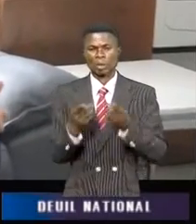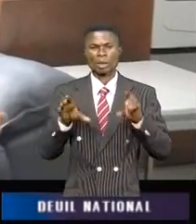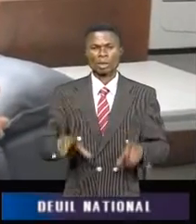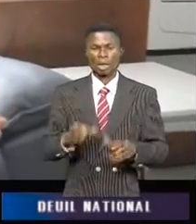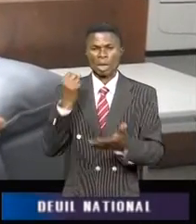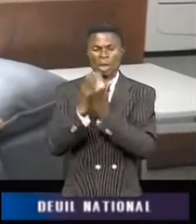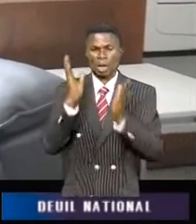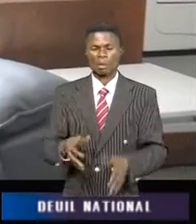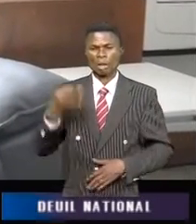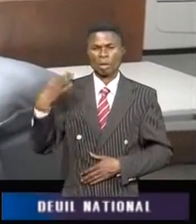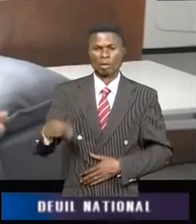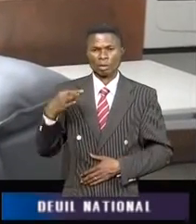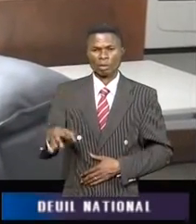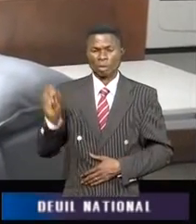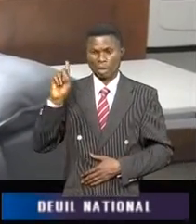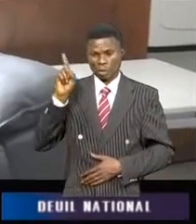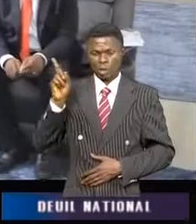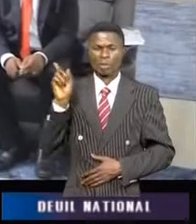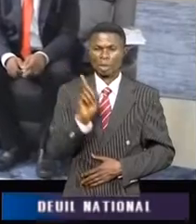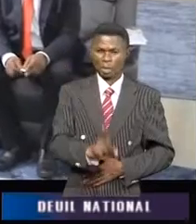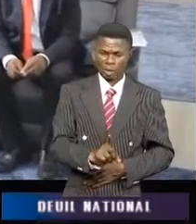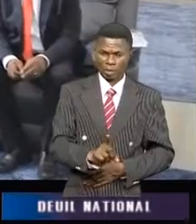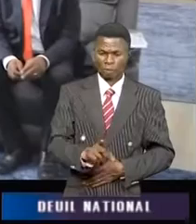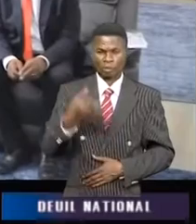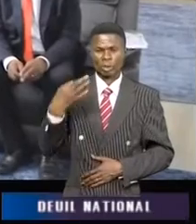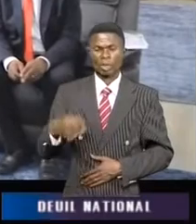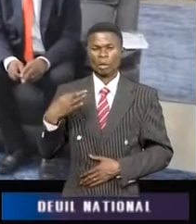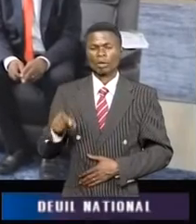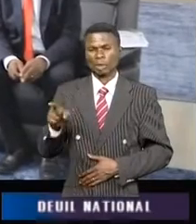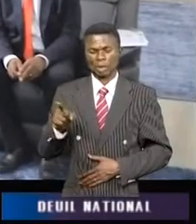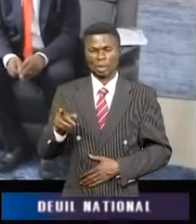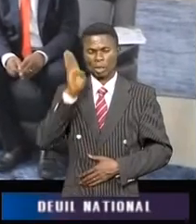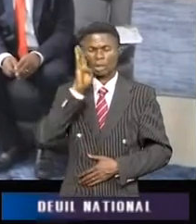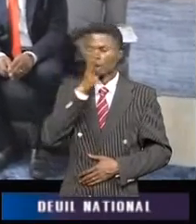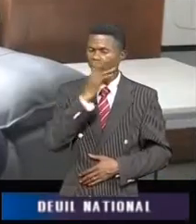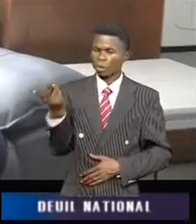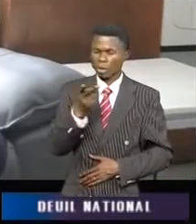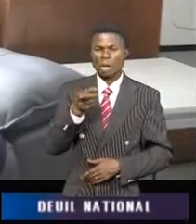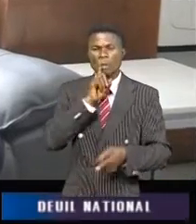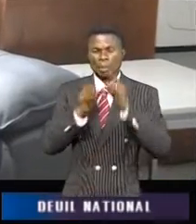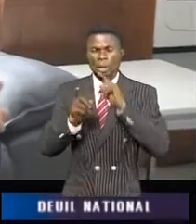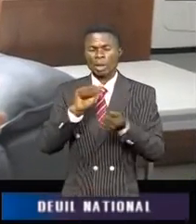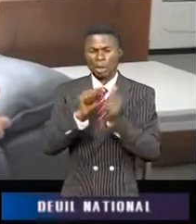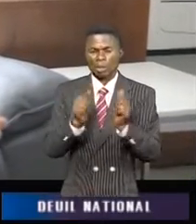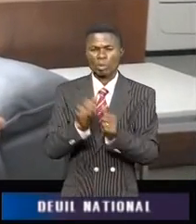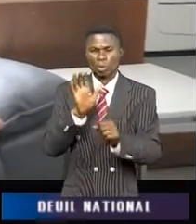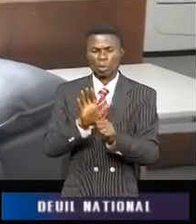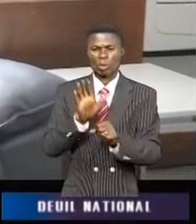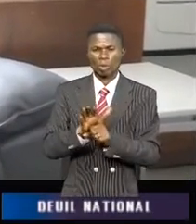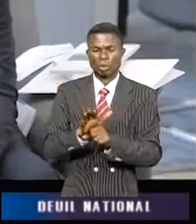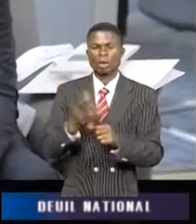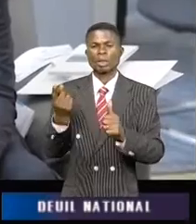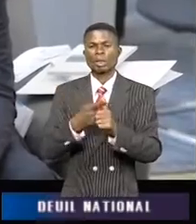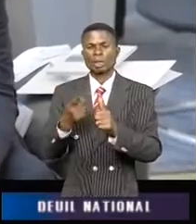C'est l'ambassadeur de France qui a été reçu en premier. François Puzulas et Modeste Baati ont évoqué les différents sujets,